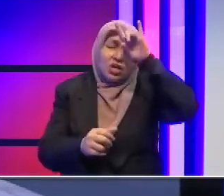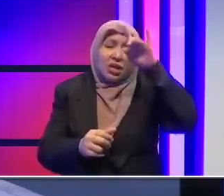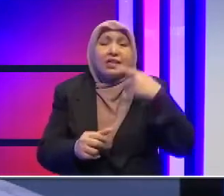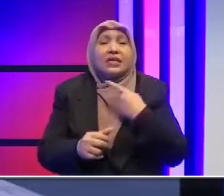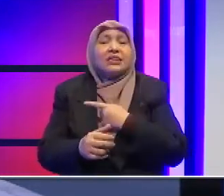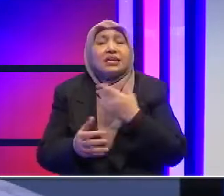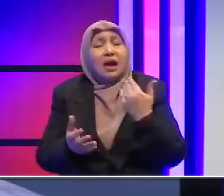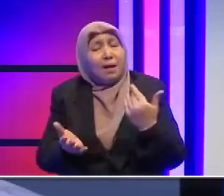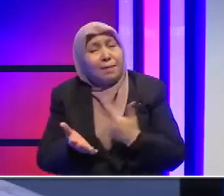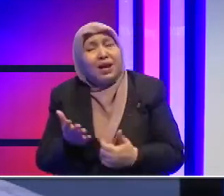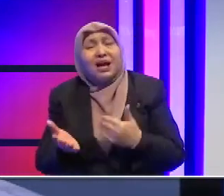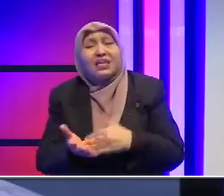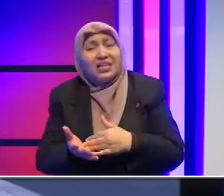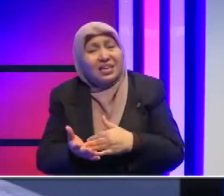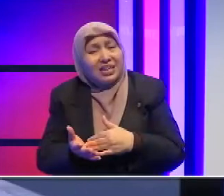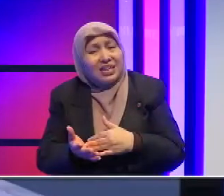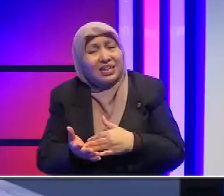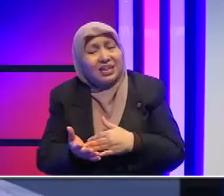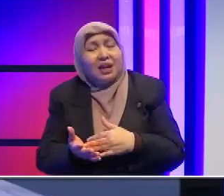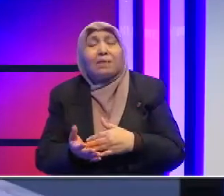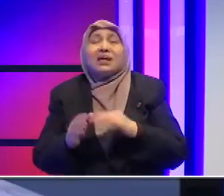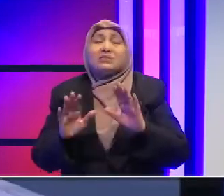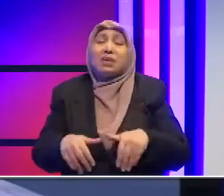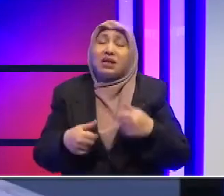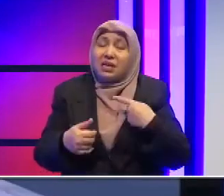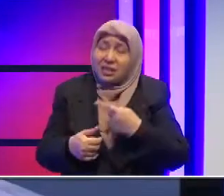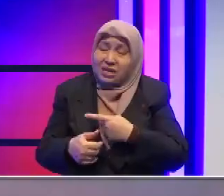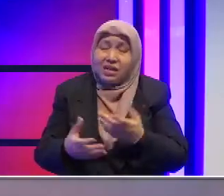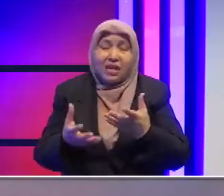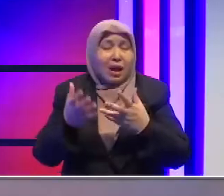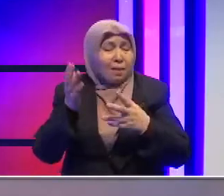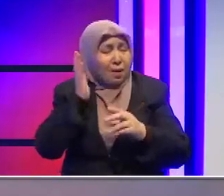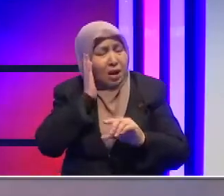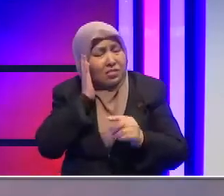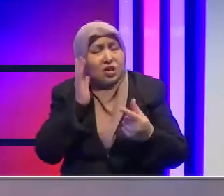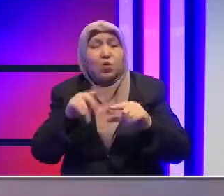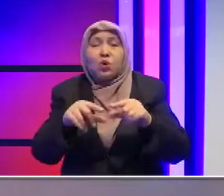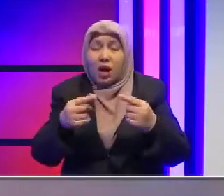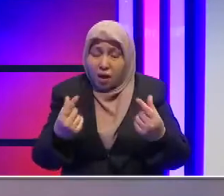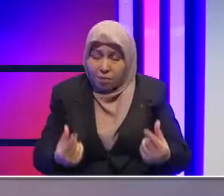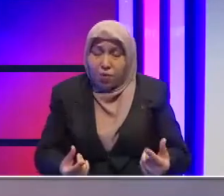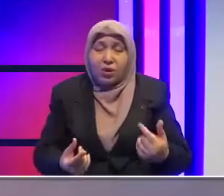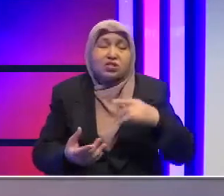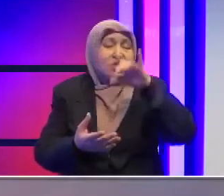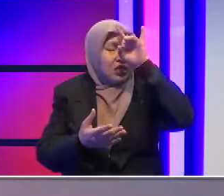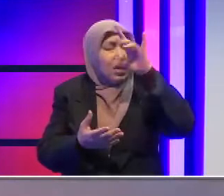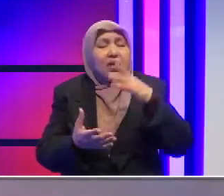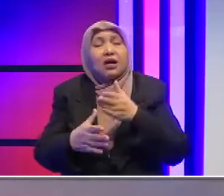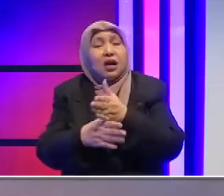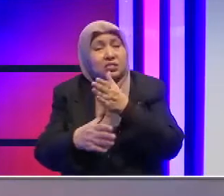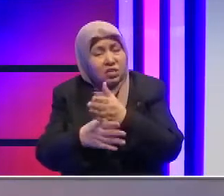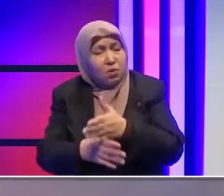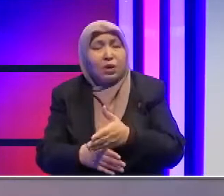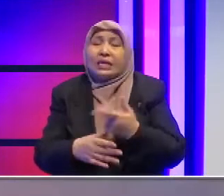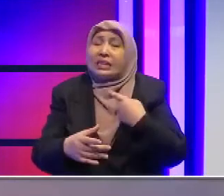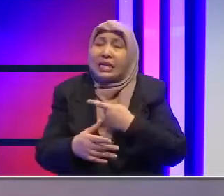kita apatah lagi hatta ketika mana kita nak membaca Al-Quran pun Allah kata fa idza qara'tal qur'ana fasta'idz billah. Bila nak baca